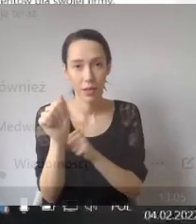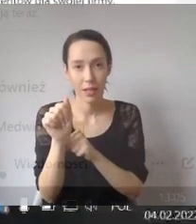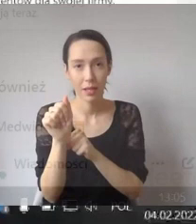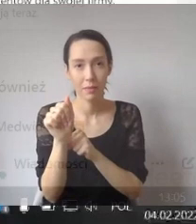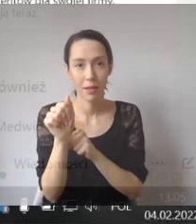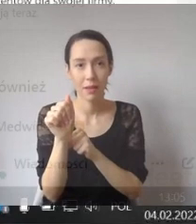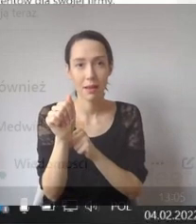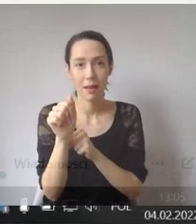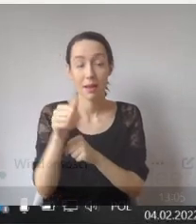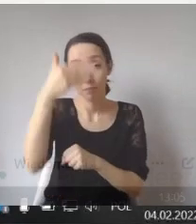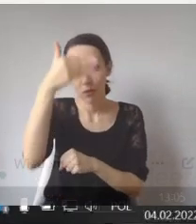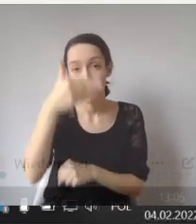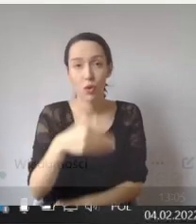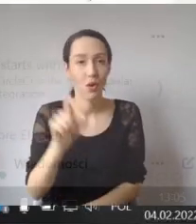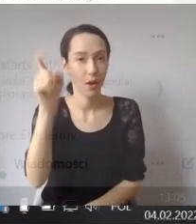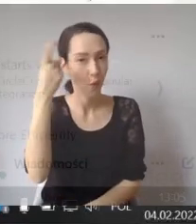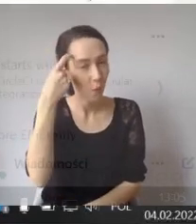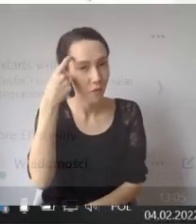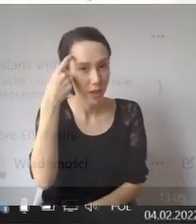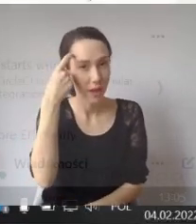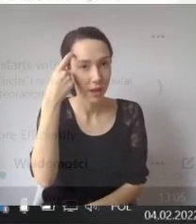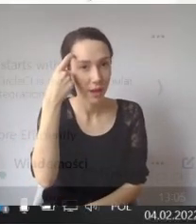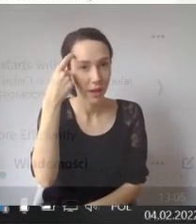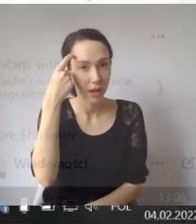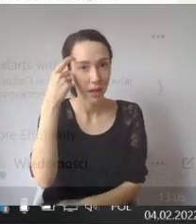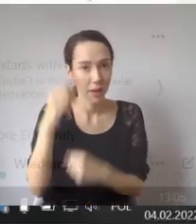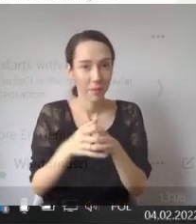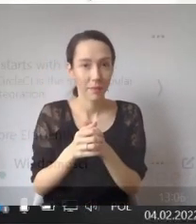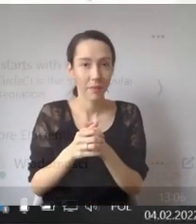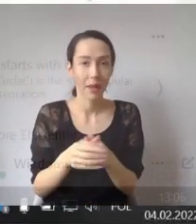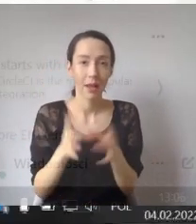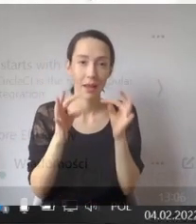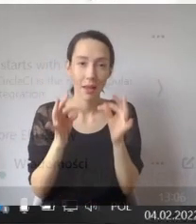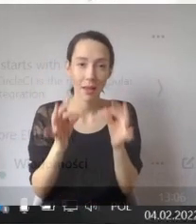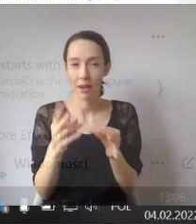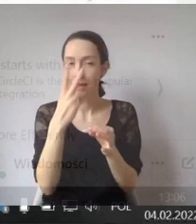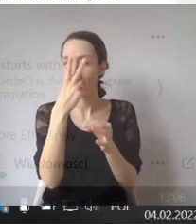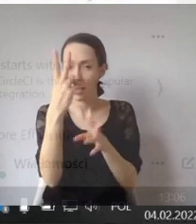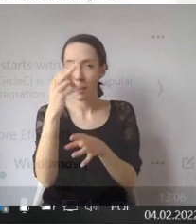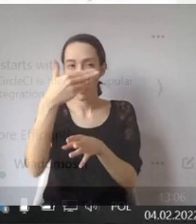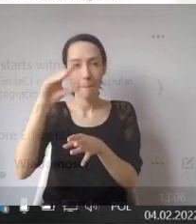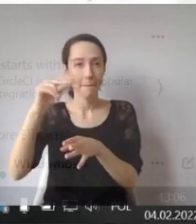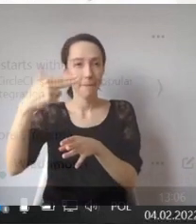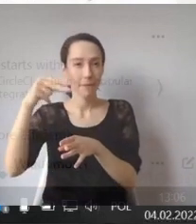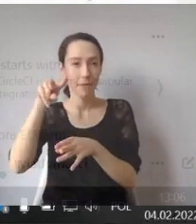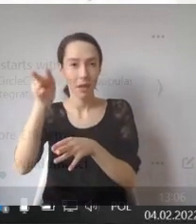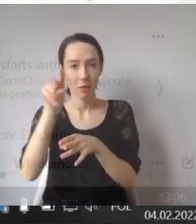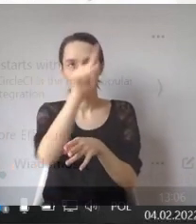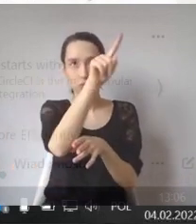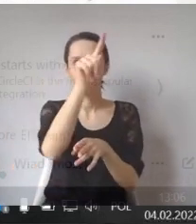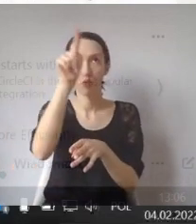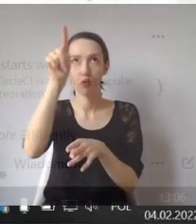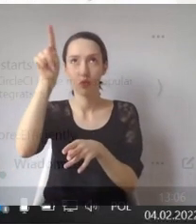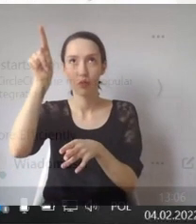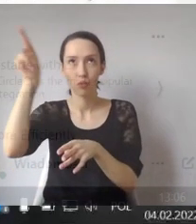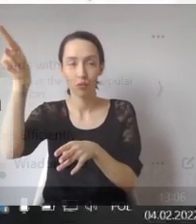głównej, tutaj, i zobaczycie sobie menu u góry. Jest moja sieć, oferty pracy, wiadomości,